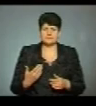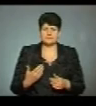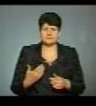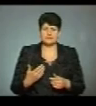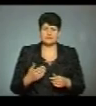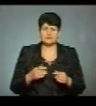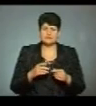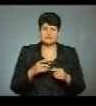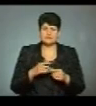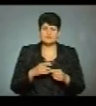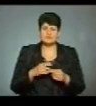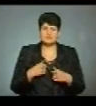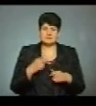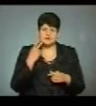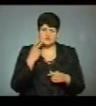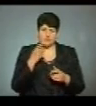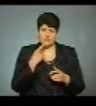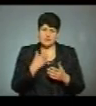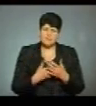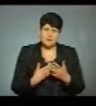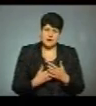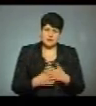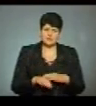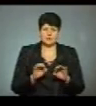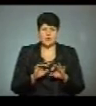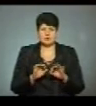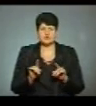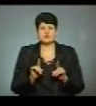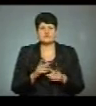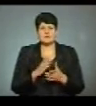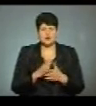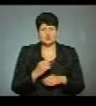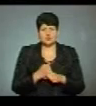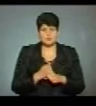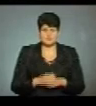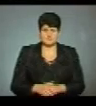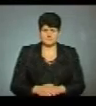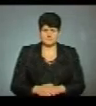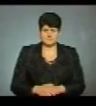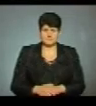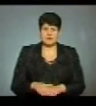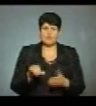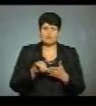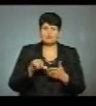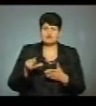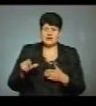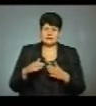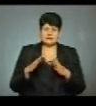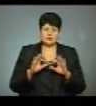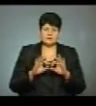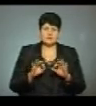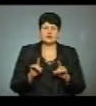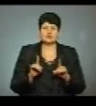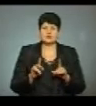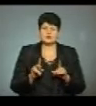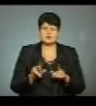вони відчувати мають. Я їм завжди на прикладах розказую, що вони мають зробити. Учасники табору розповіли, хто з героїв